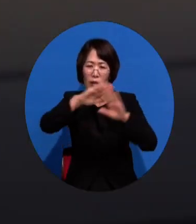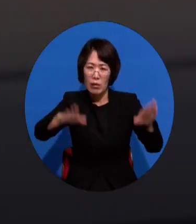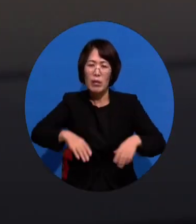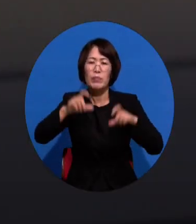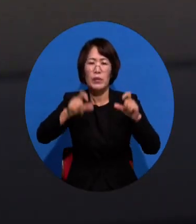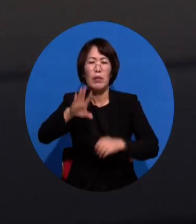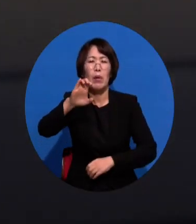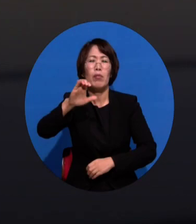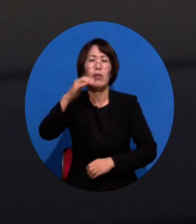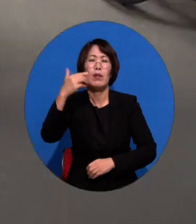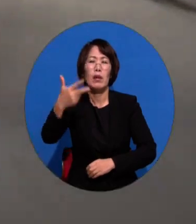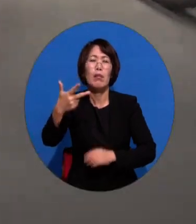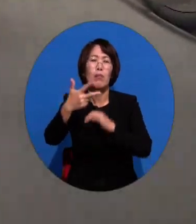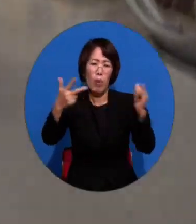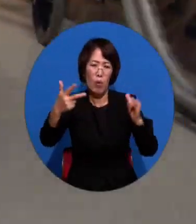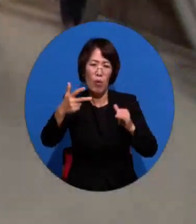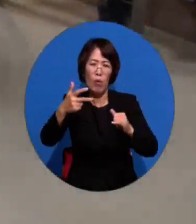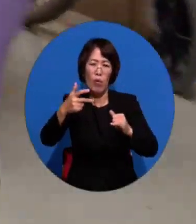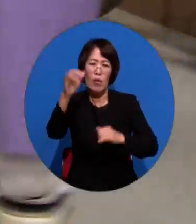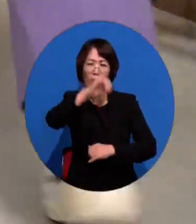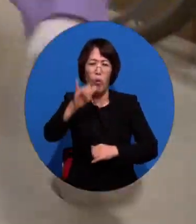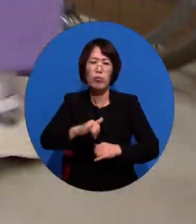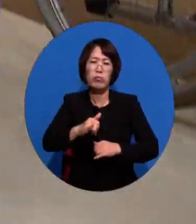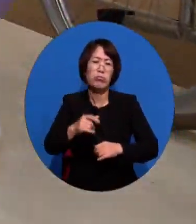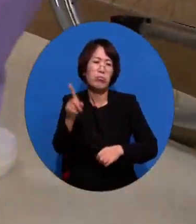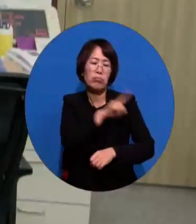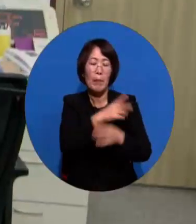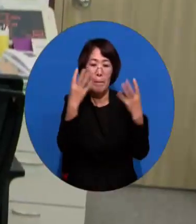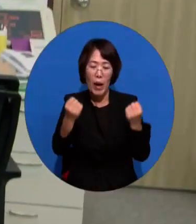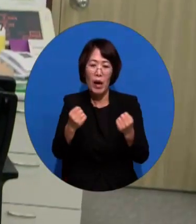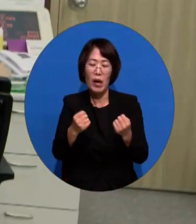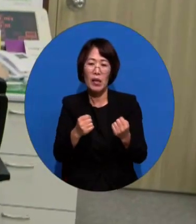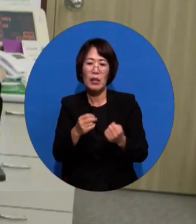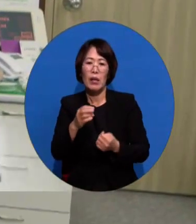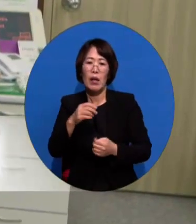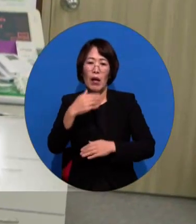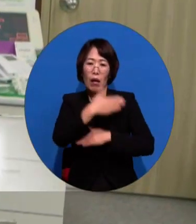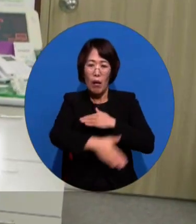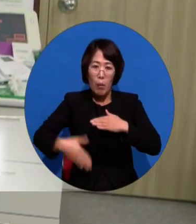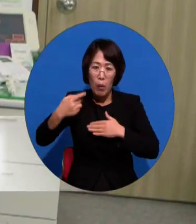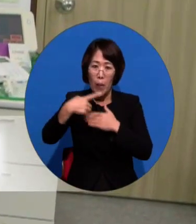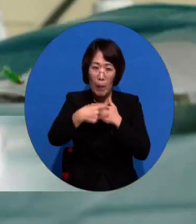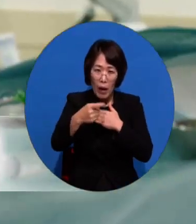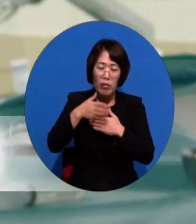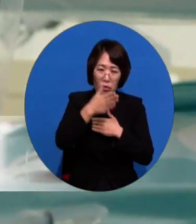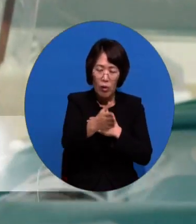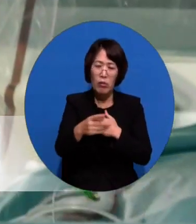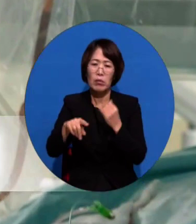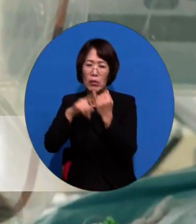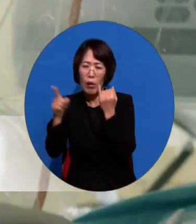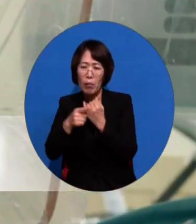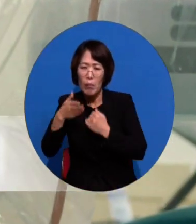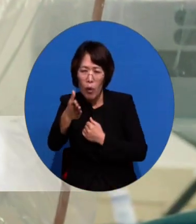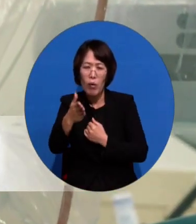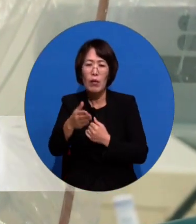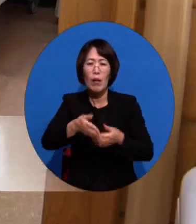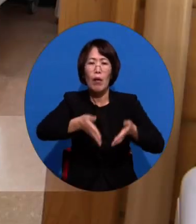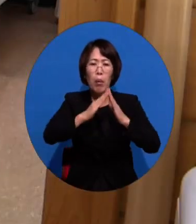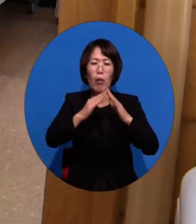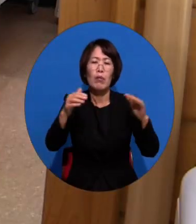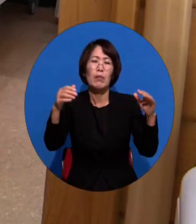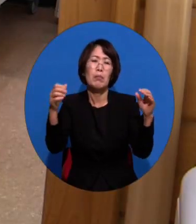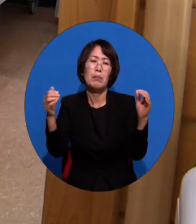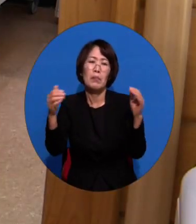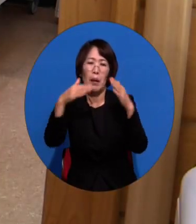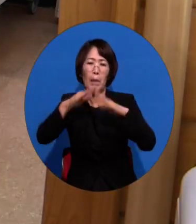이상으로 전국 평균을 넘어섰습니다. 외과와 산부인과 등 필수 의료 분야들도 빠른 속도로 사라지고 있습니다.